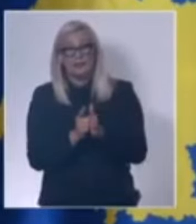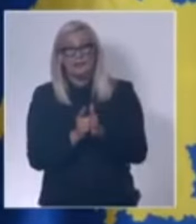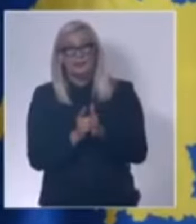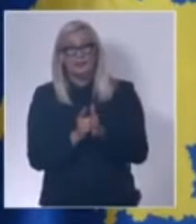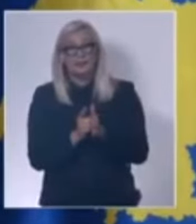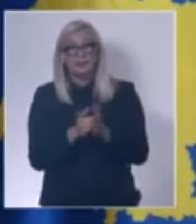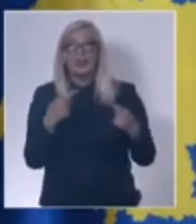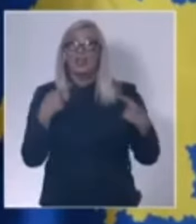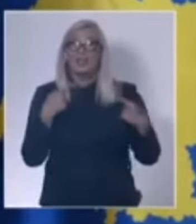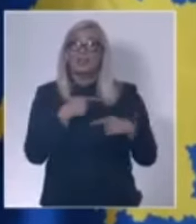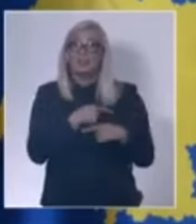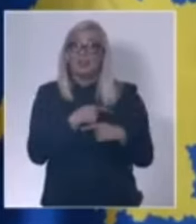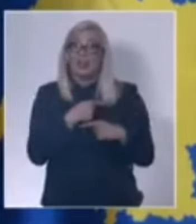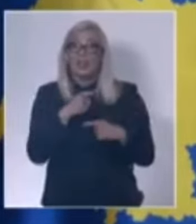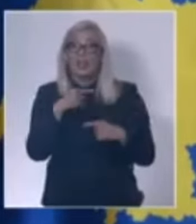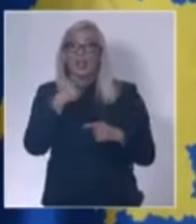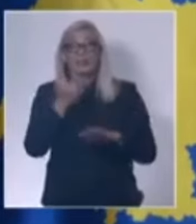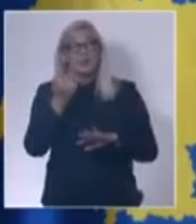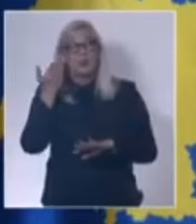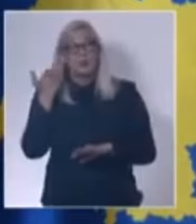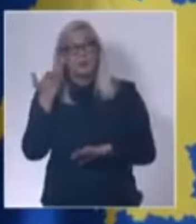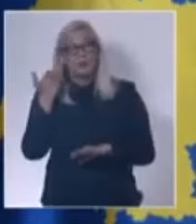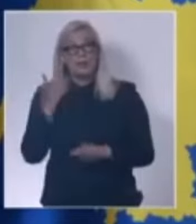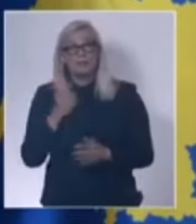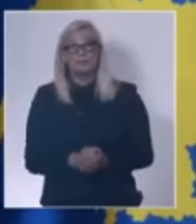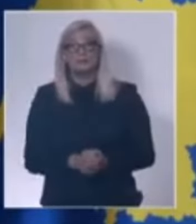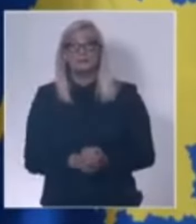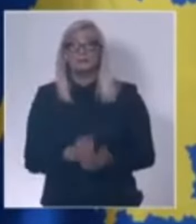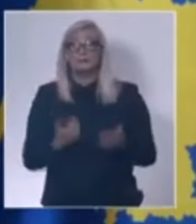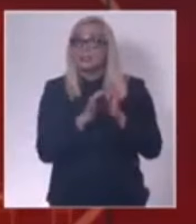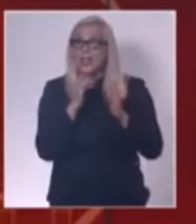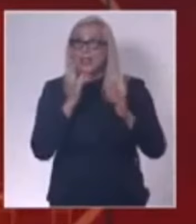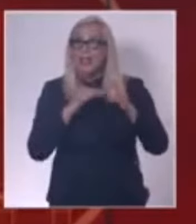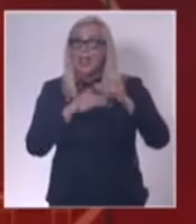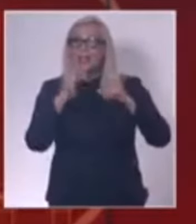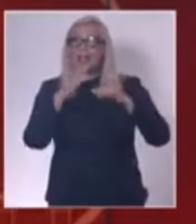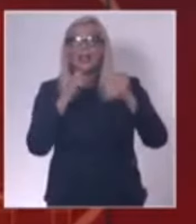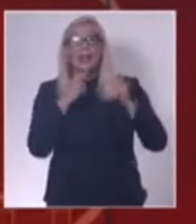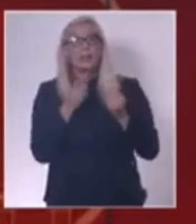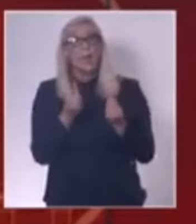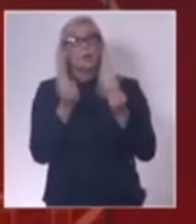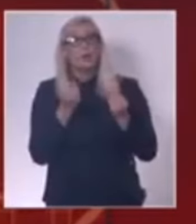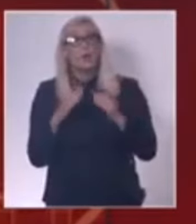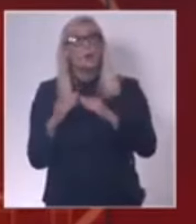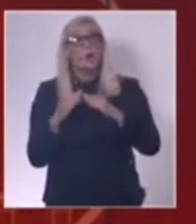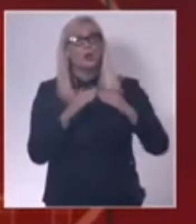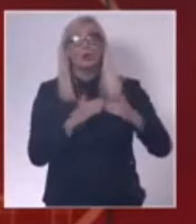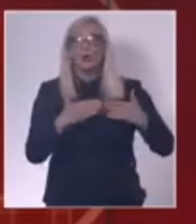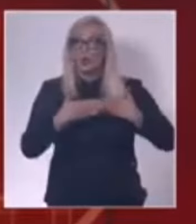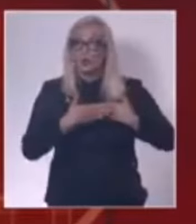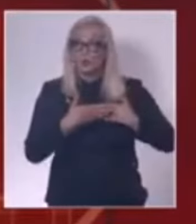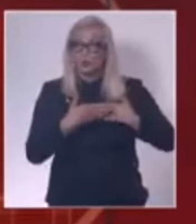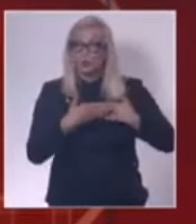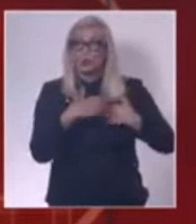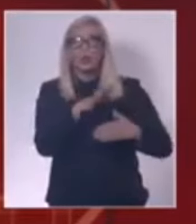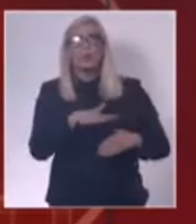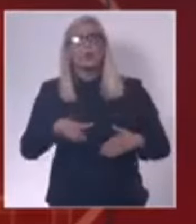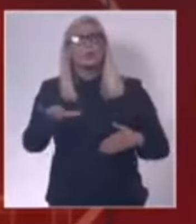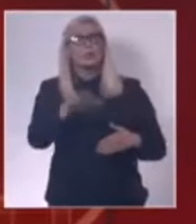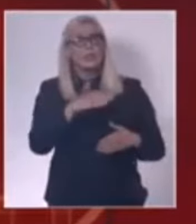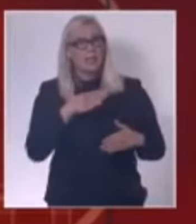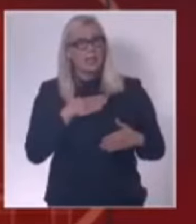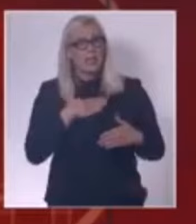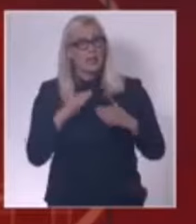herët publikisht është përsëritur edhe sot në takim. Kjo për ne shkaktoi një ndjenjë që na vjen keq dhe nuk duam